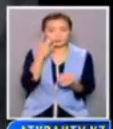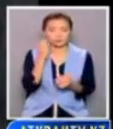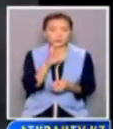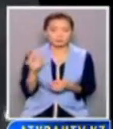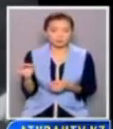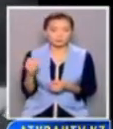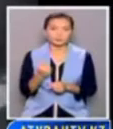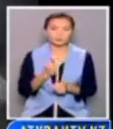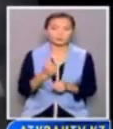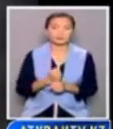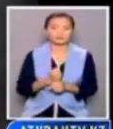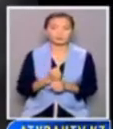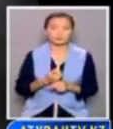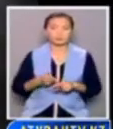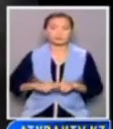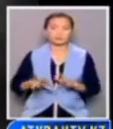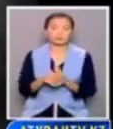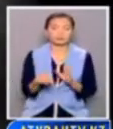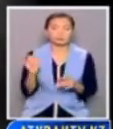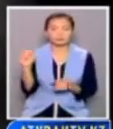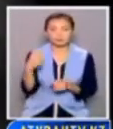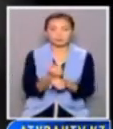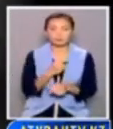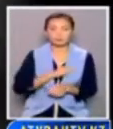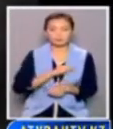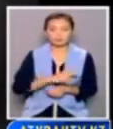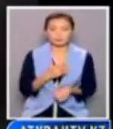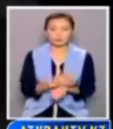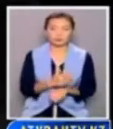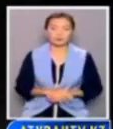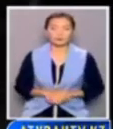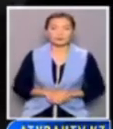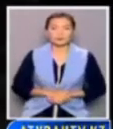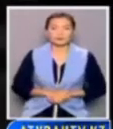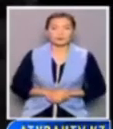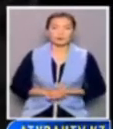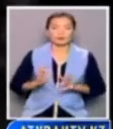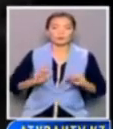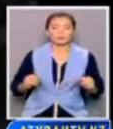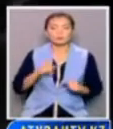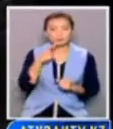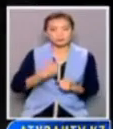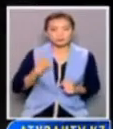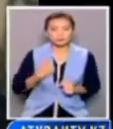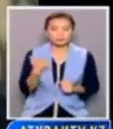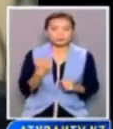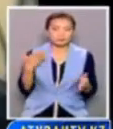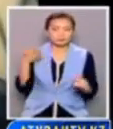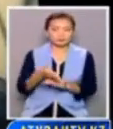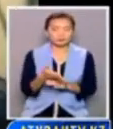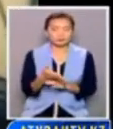кеңестік кеңістіктен суырылып шығып егемендікке ұмтылған еді. Алайда қылышынан қан тамған қызыл әскер қияға бет